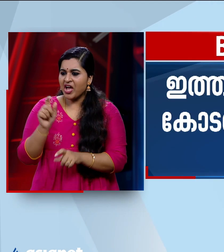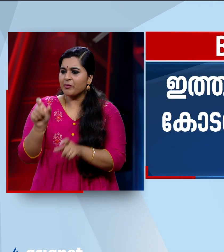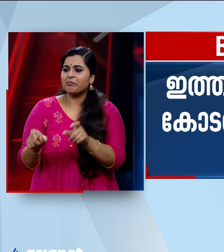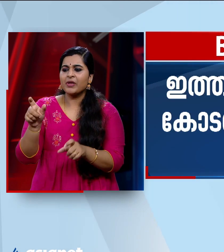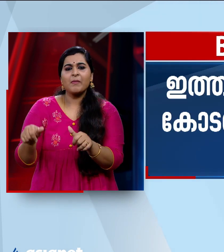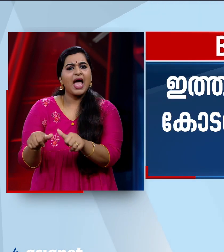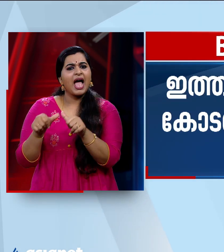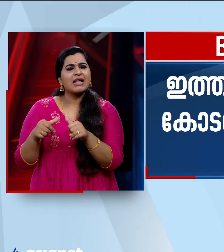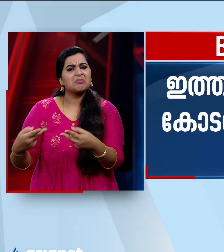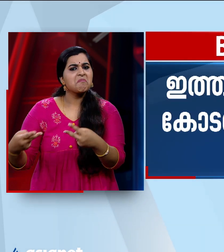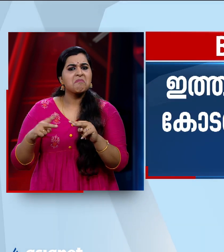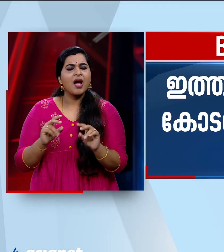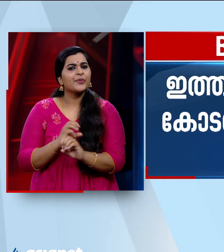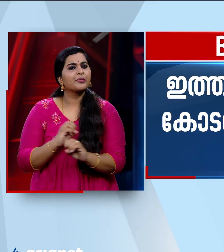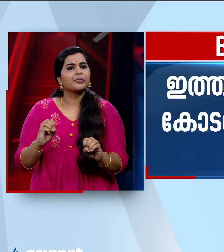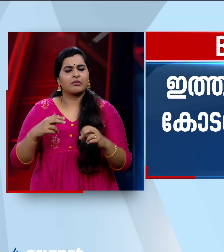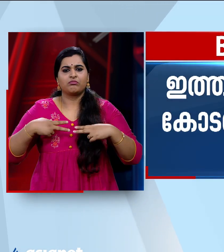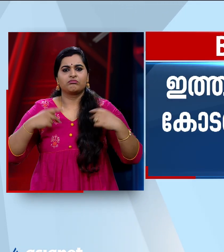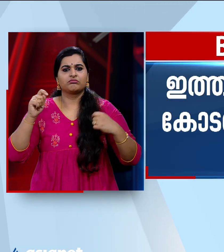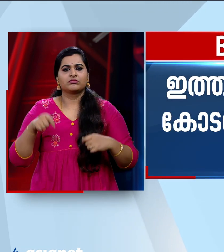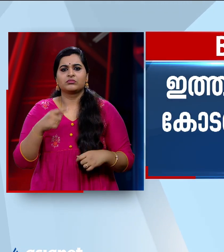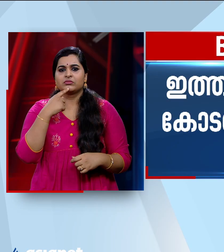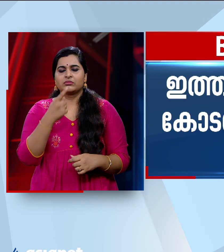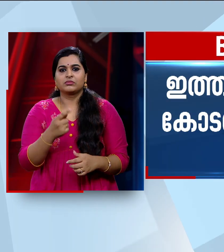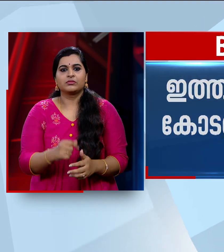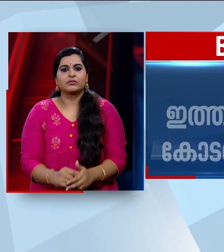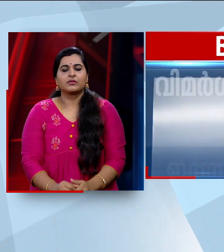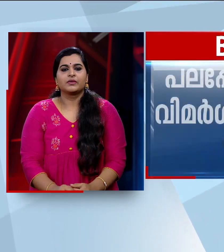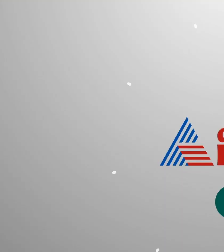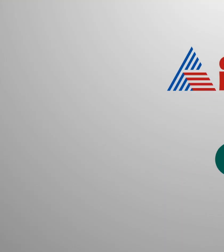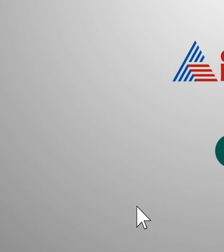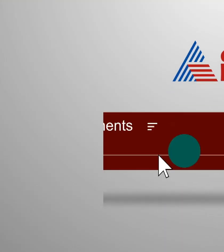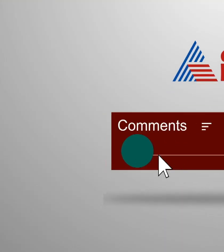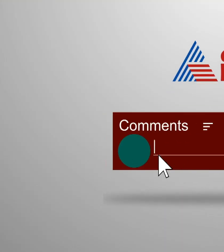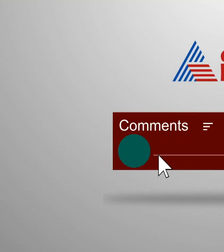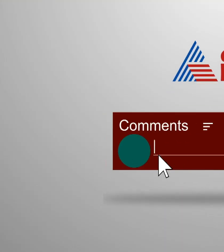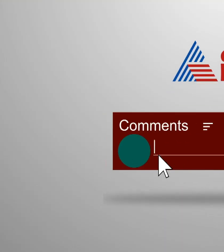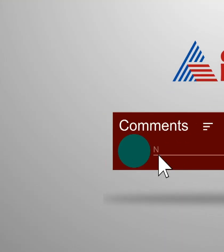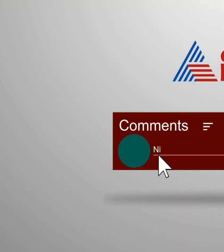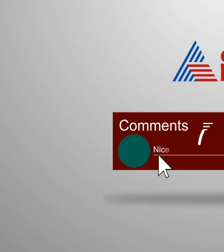രാമചന്ദ്രന്റെ നടപടികൾ അവസാനിപ്പിച്ചത്. അൻഷാദ്. ശരി ജോഷി.